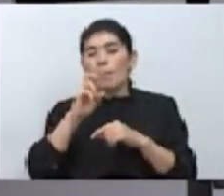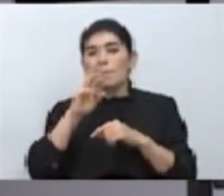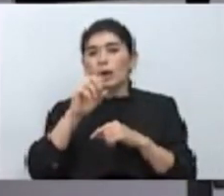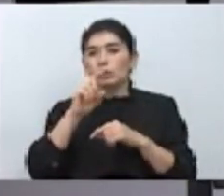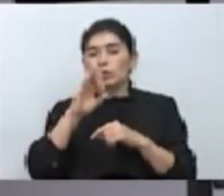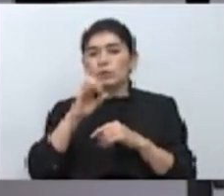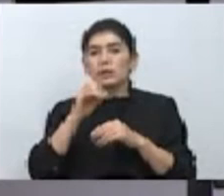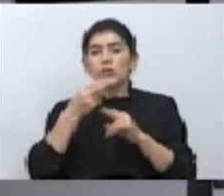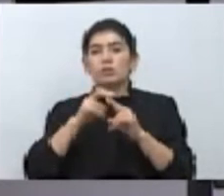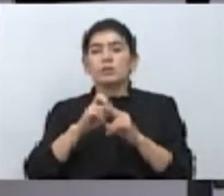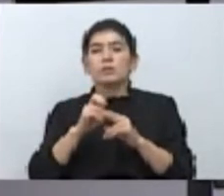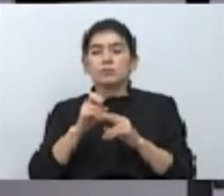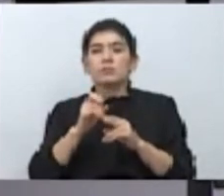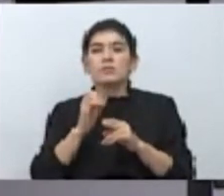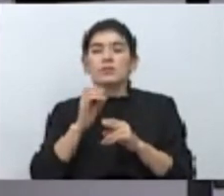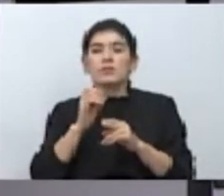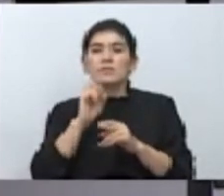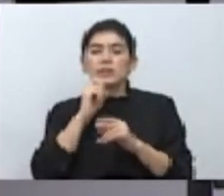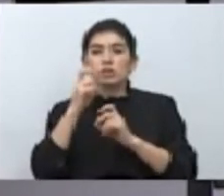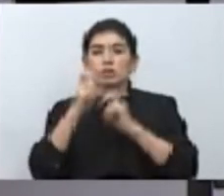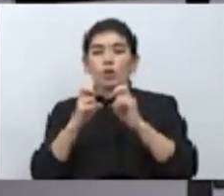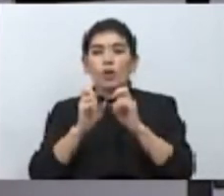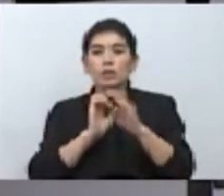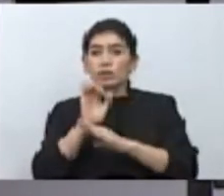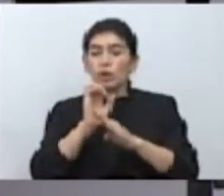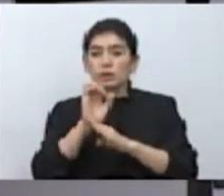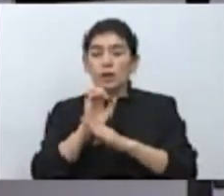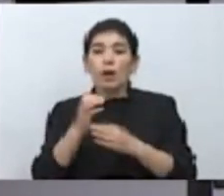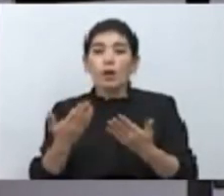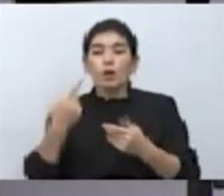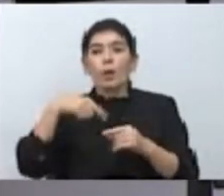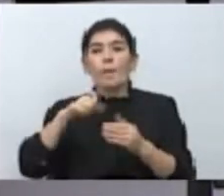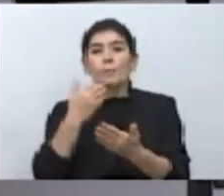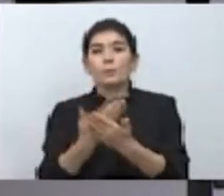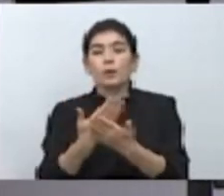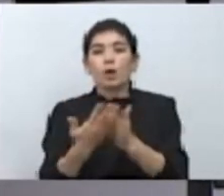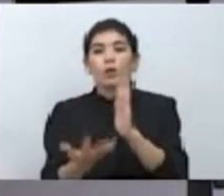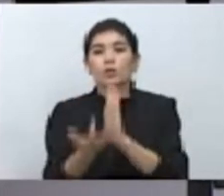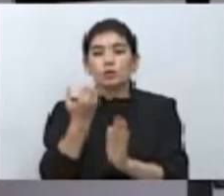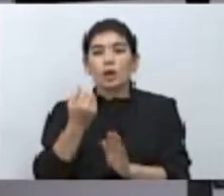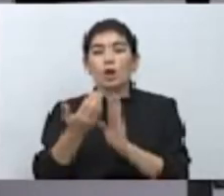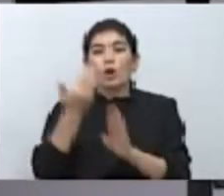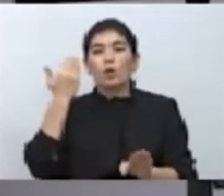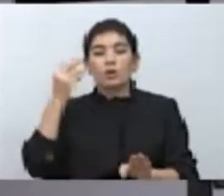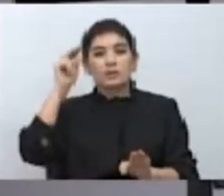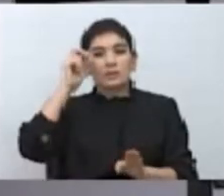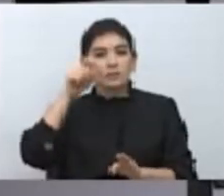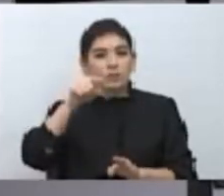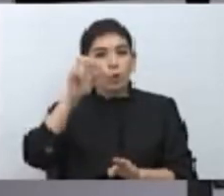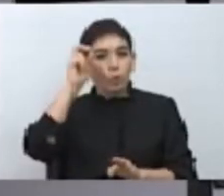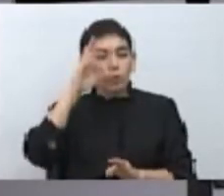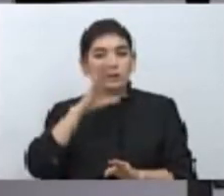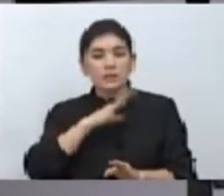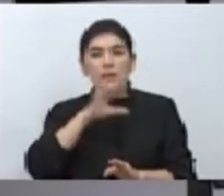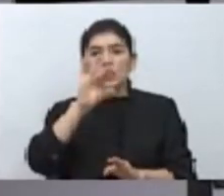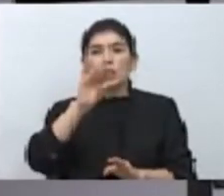mahsulotlarni sanoat miqyosida ishlab chiqish bilan shug'ullanadi. Misol uchun oladigan bo'lsak, oldingi sinflarda sizlar o'tgansizlar,